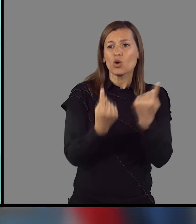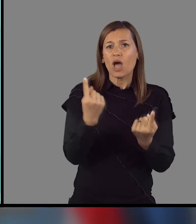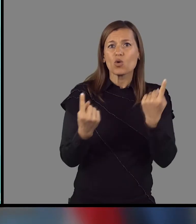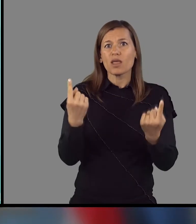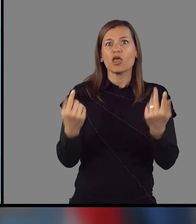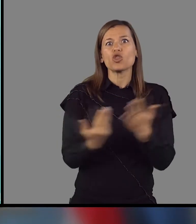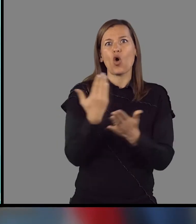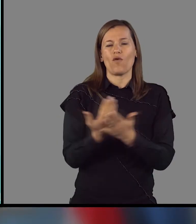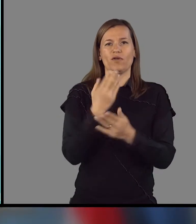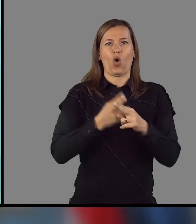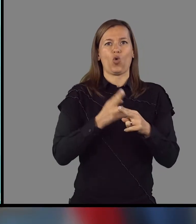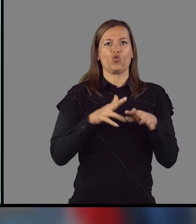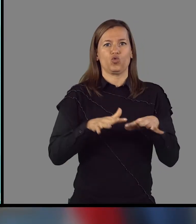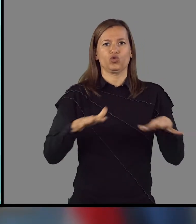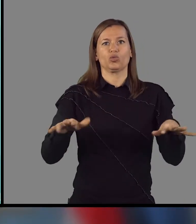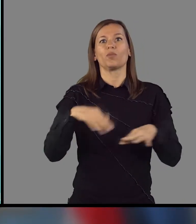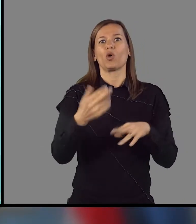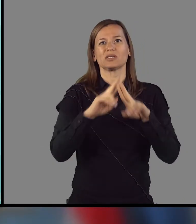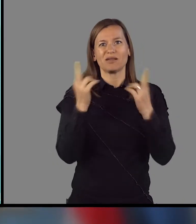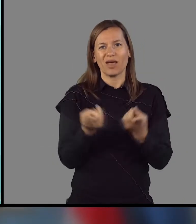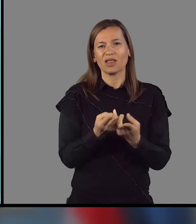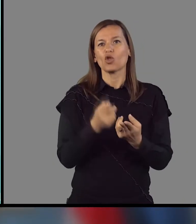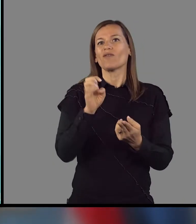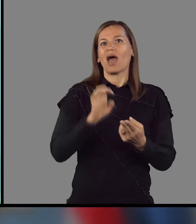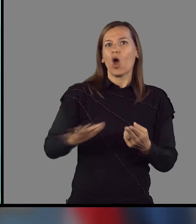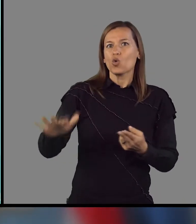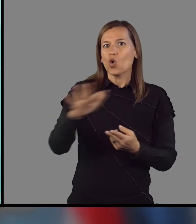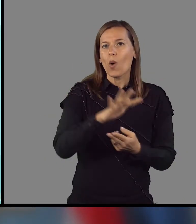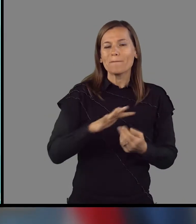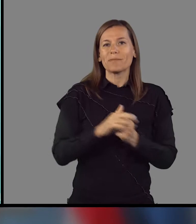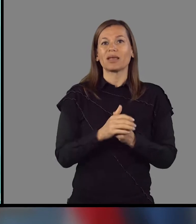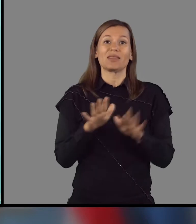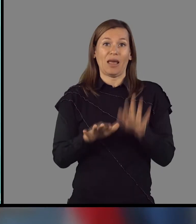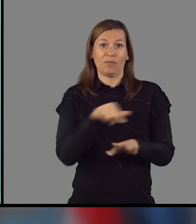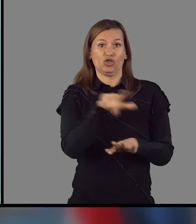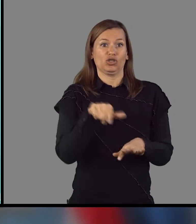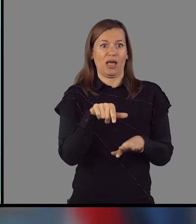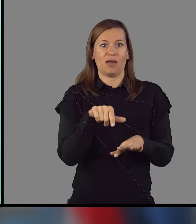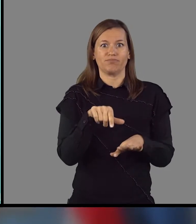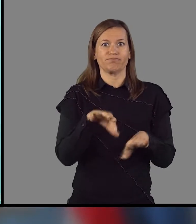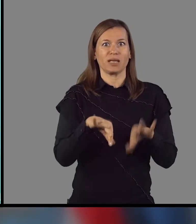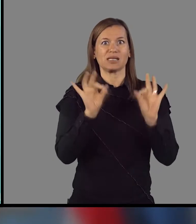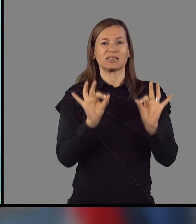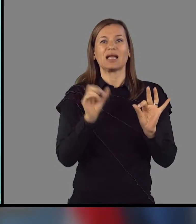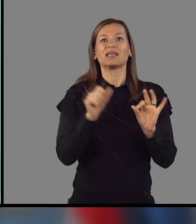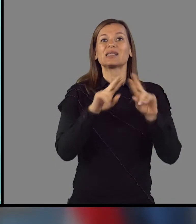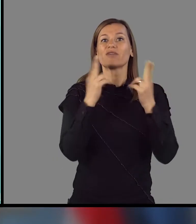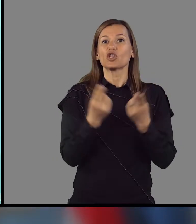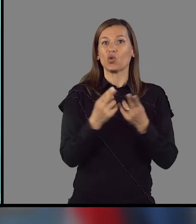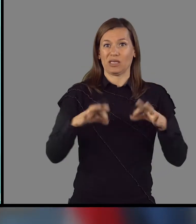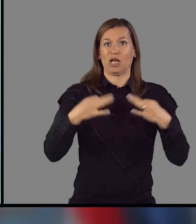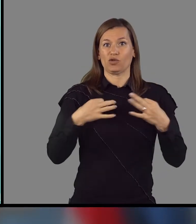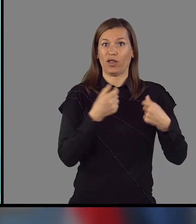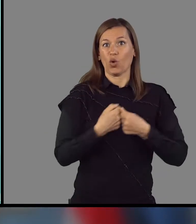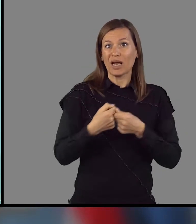pojavljanje novih okužb po svetu in v Evropi. Najbrž ste zaznali, da je